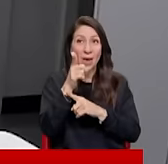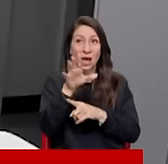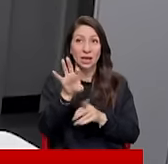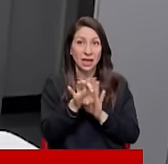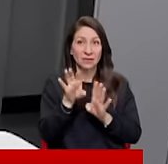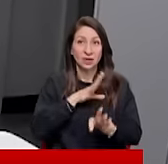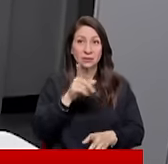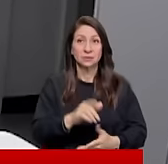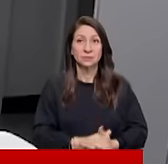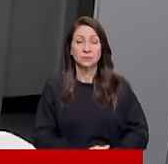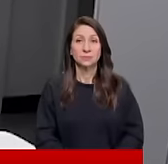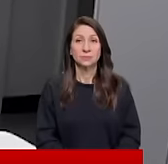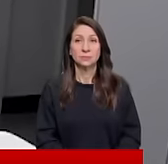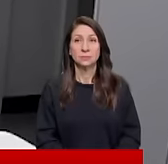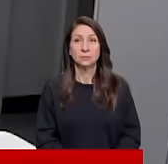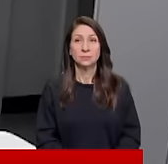kaydetti.